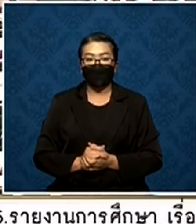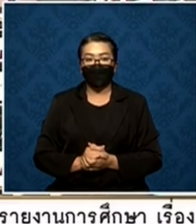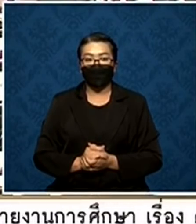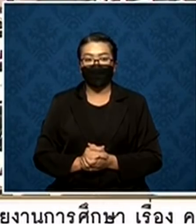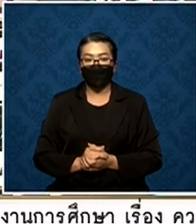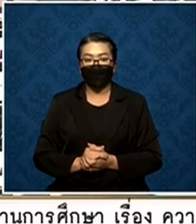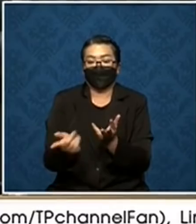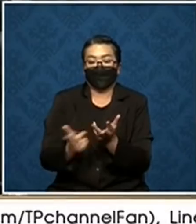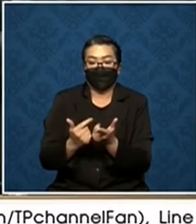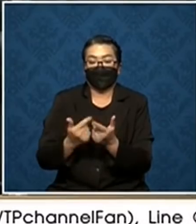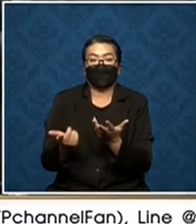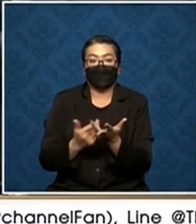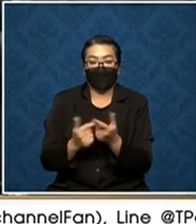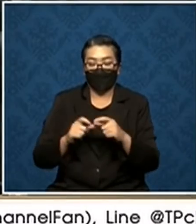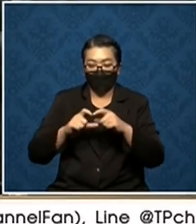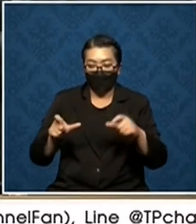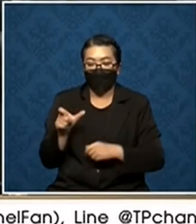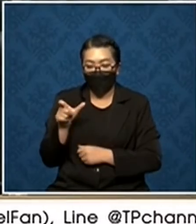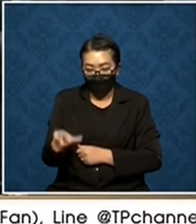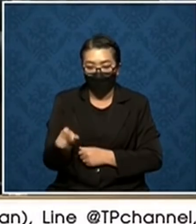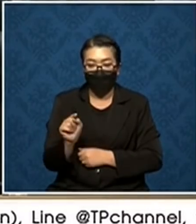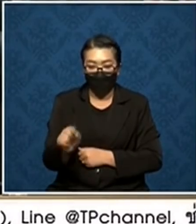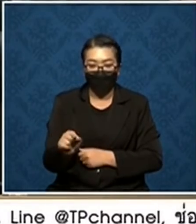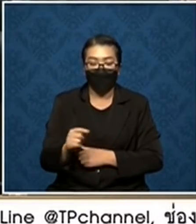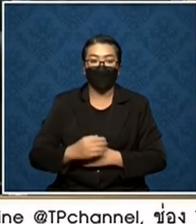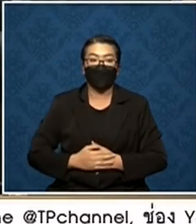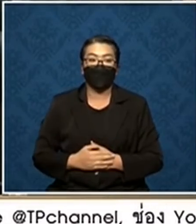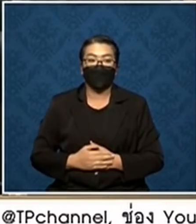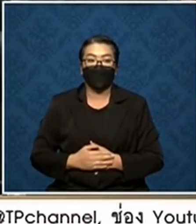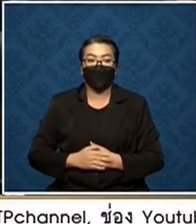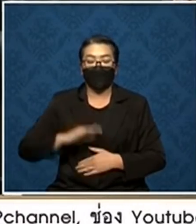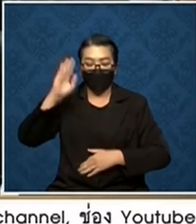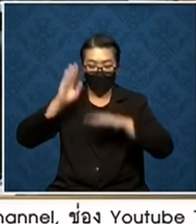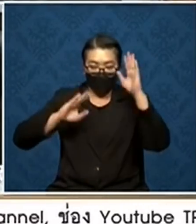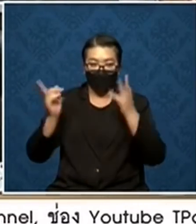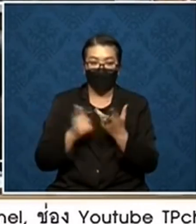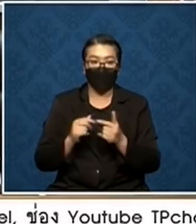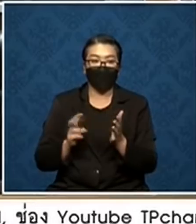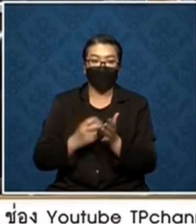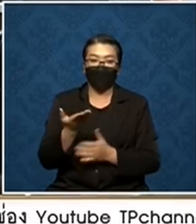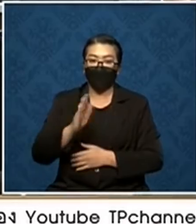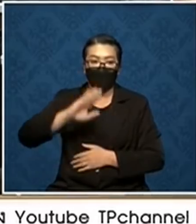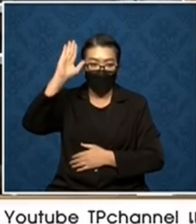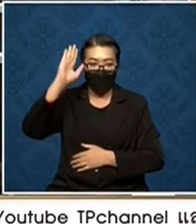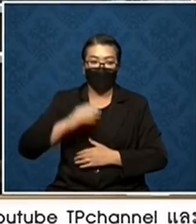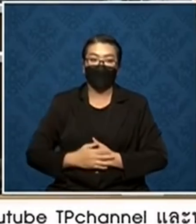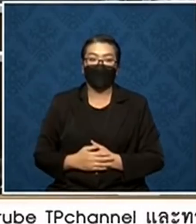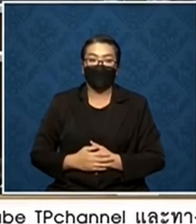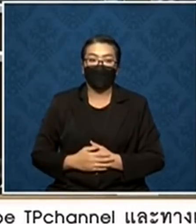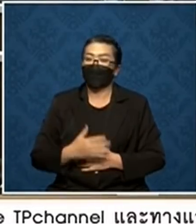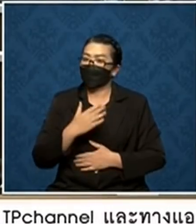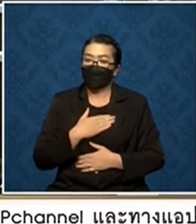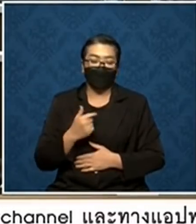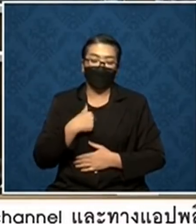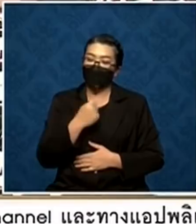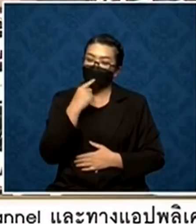าจจะสามารถที่จะใช้เรื่องของสภาล่มเนี่ยเข้ามาช่วยขณะที่ฝ่ายค้านนั้นก็สามารถทำได้เช่นกันครับต้องการที่จะตีรวนในส่วน